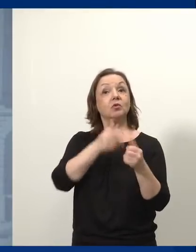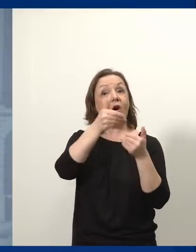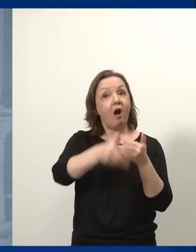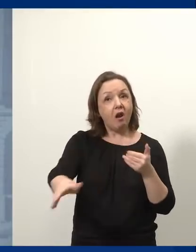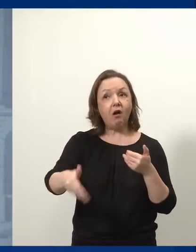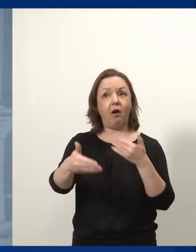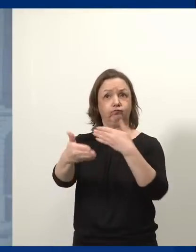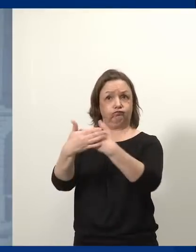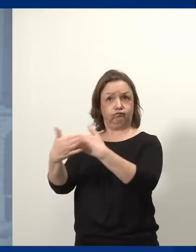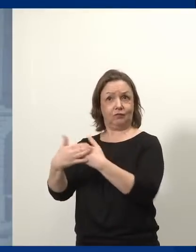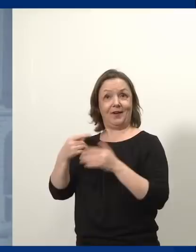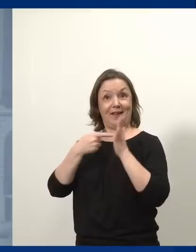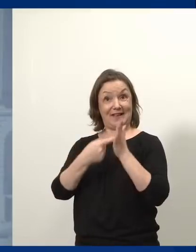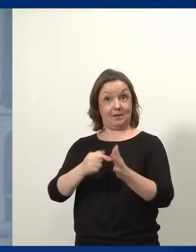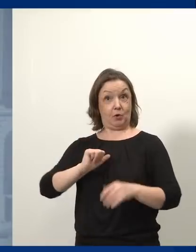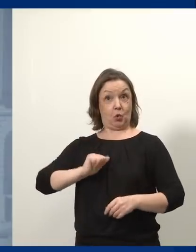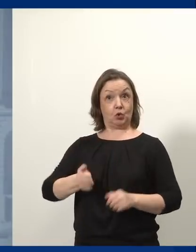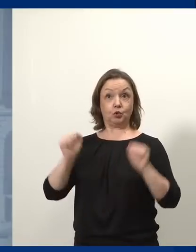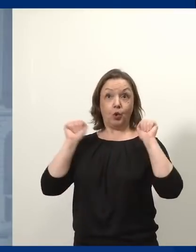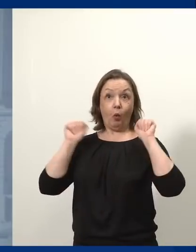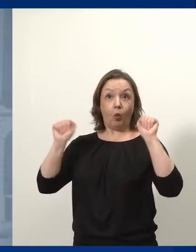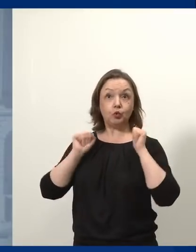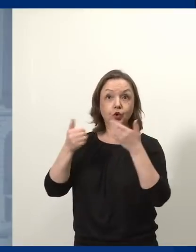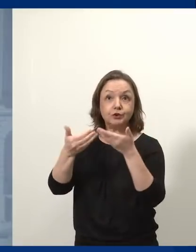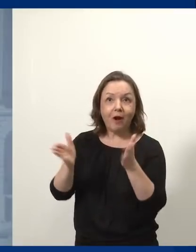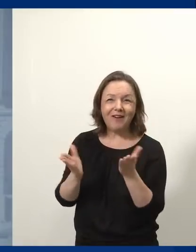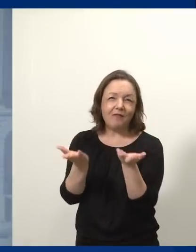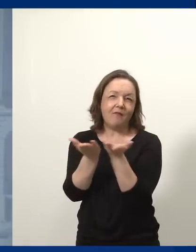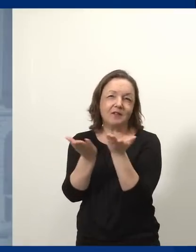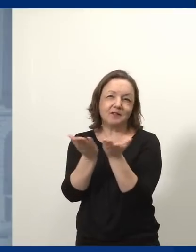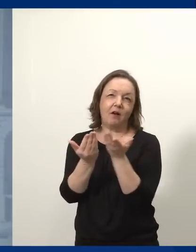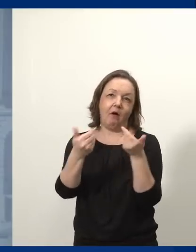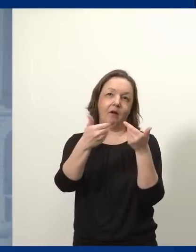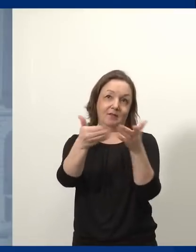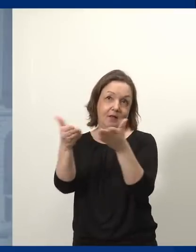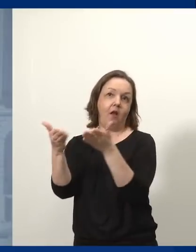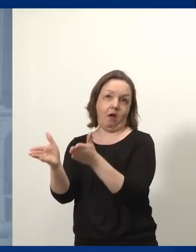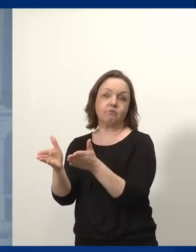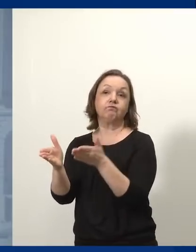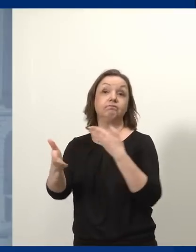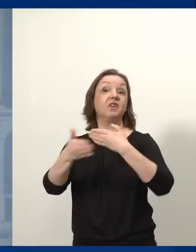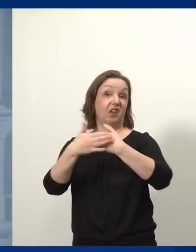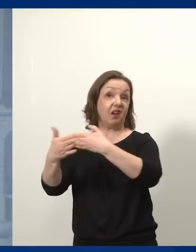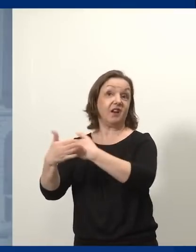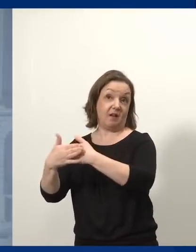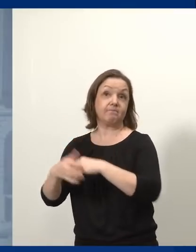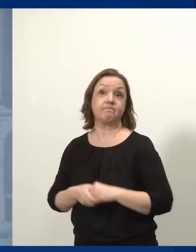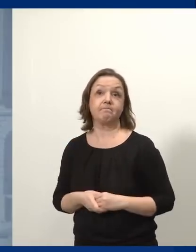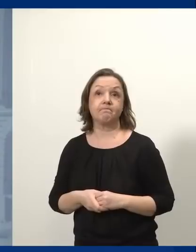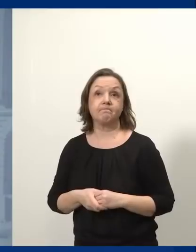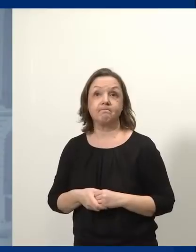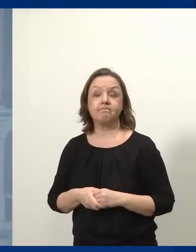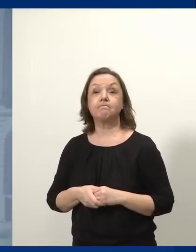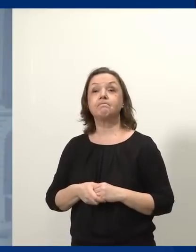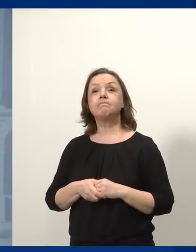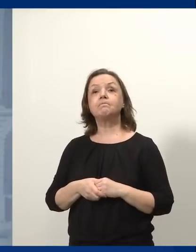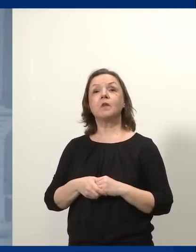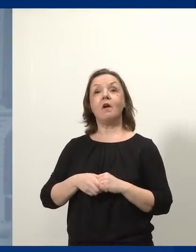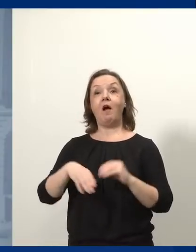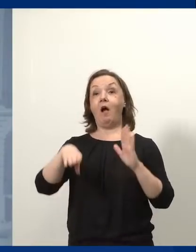alkaen. Siellä on muun muassa yksityisiä kuntosaleja ja vastaavia tiloja, joita suljetaan. Meillä ei ole tällä